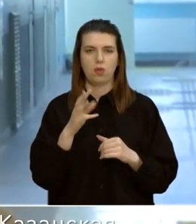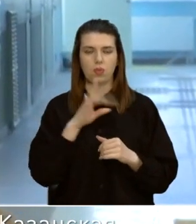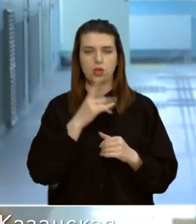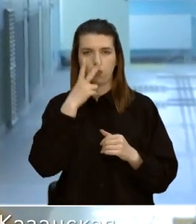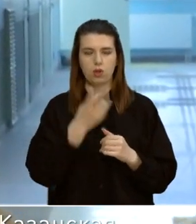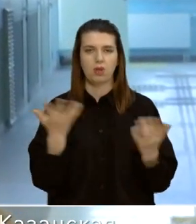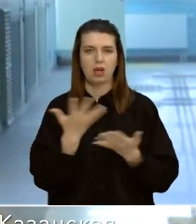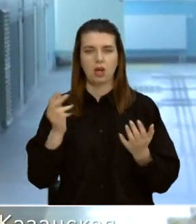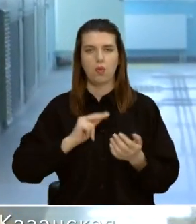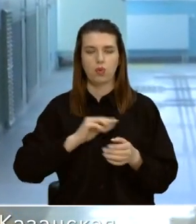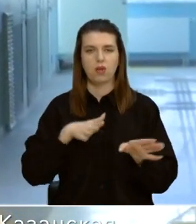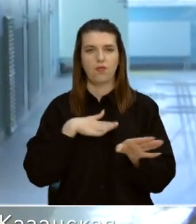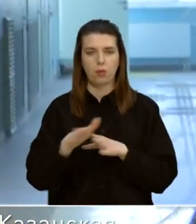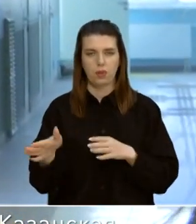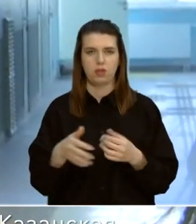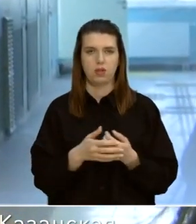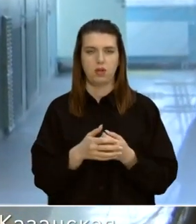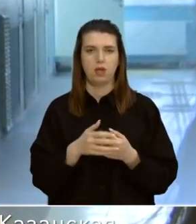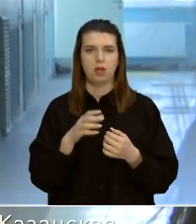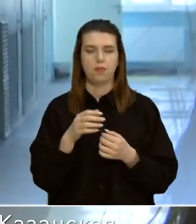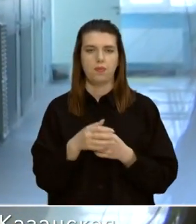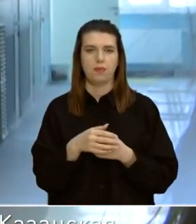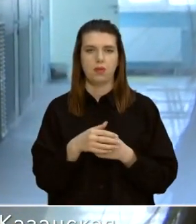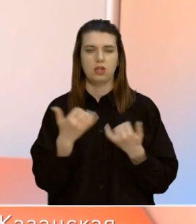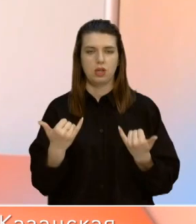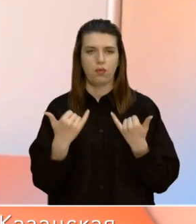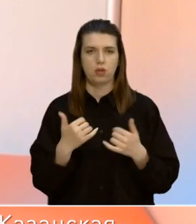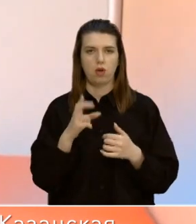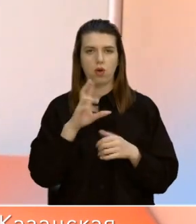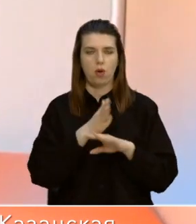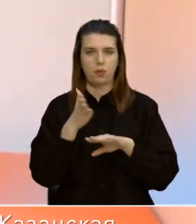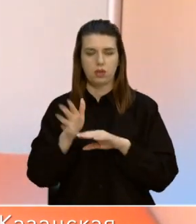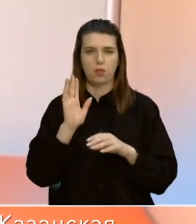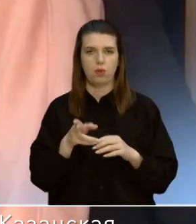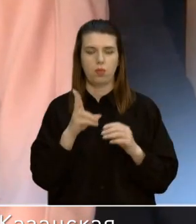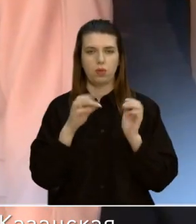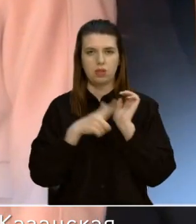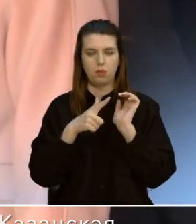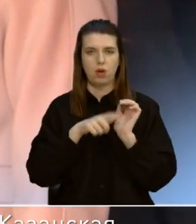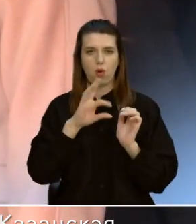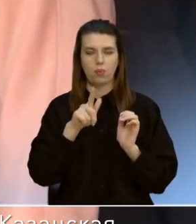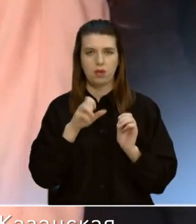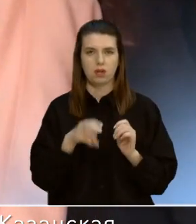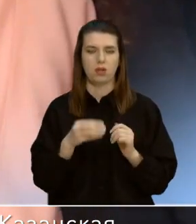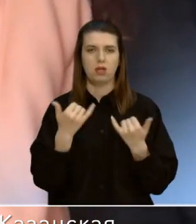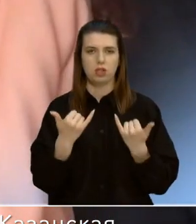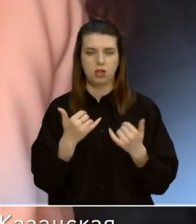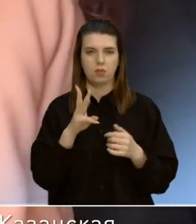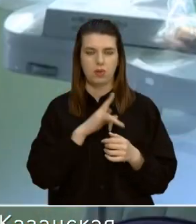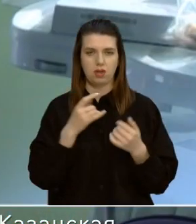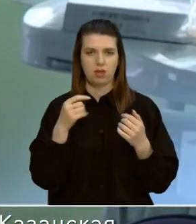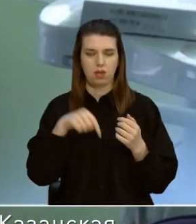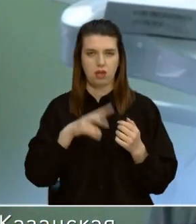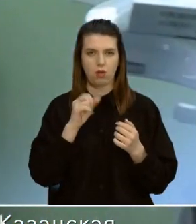мы смотрим, какие работы выполнены. Вот это сегодня объезд будет по 7 объектам. В данный момент мы